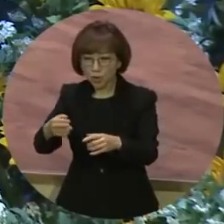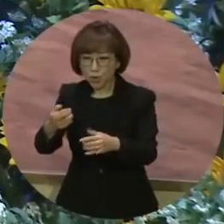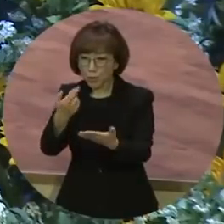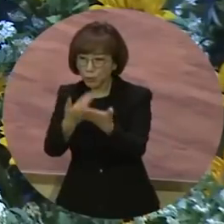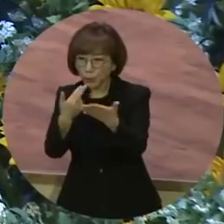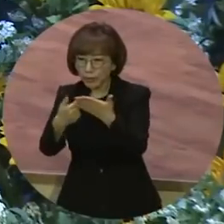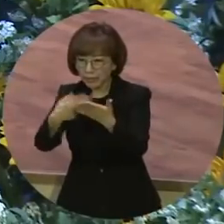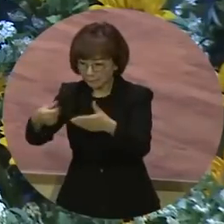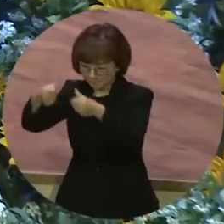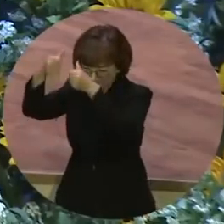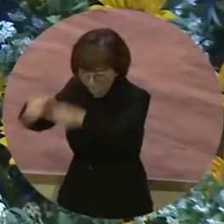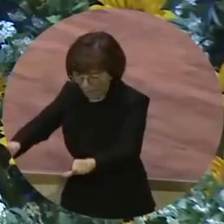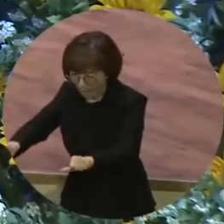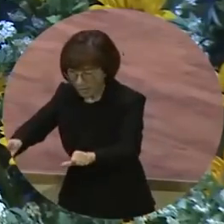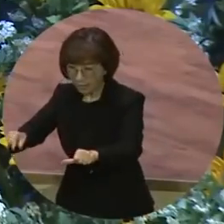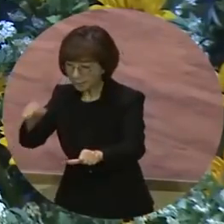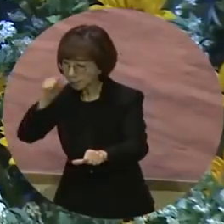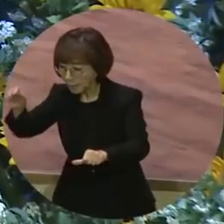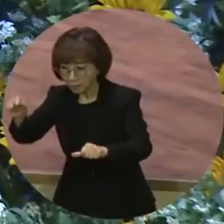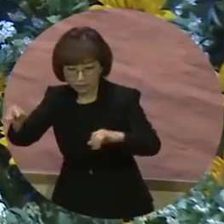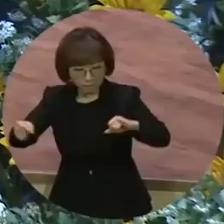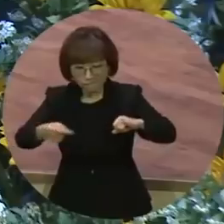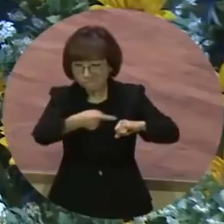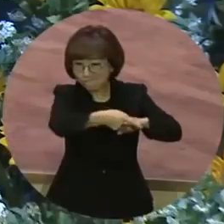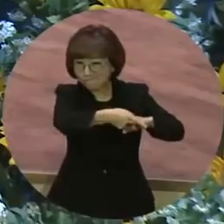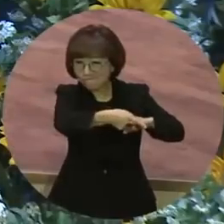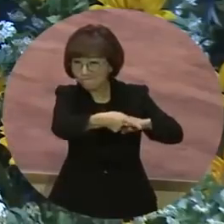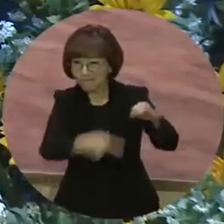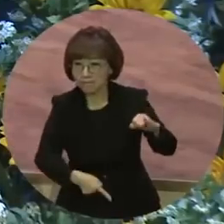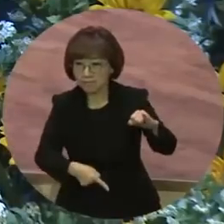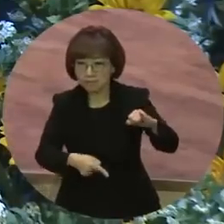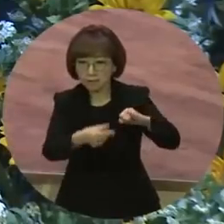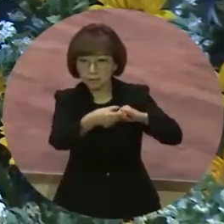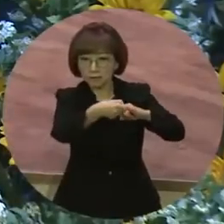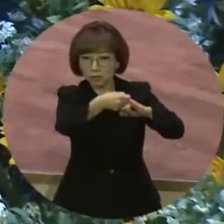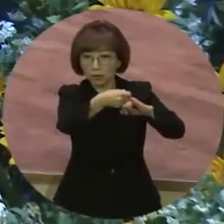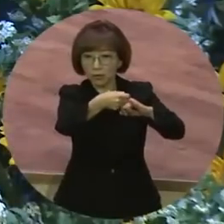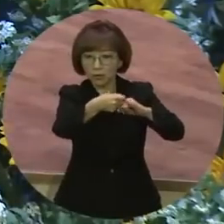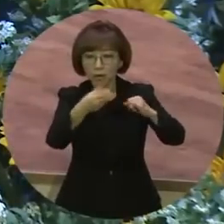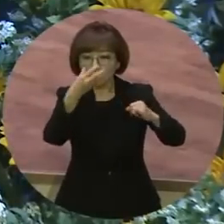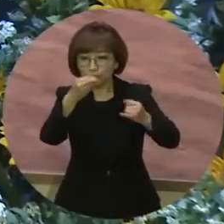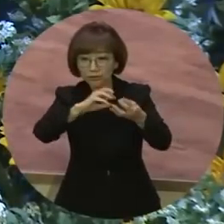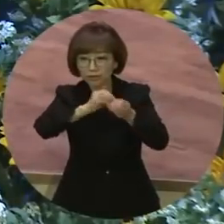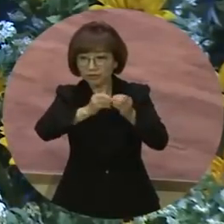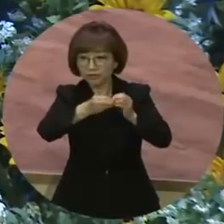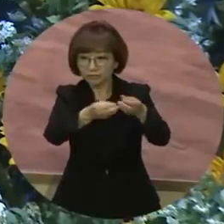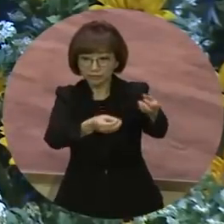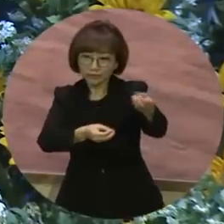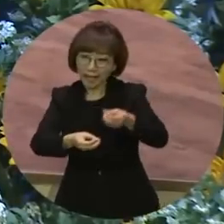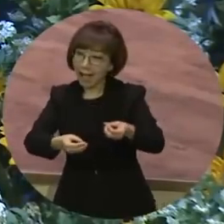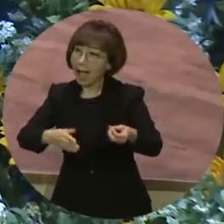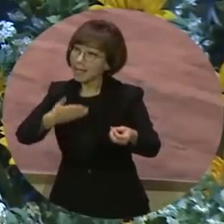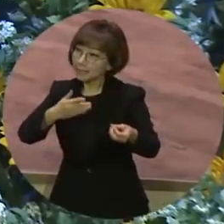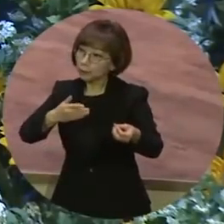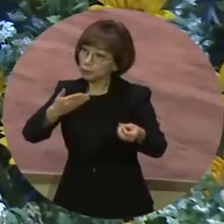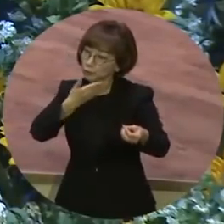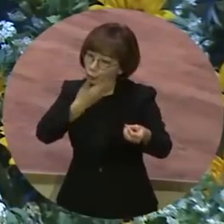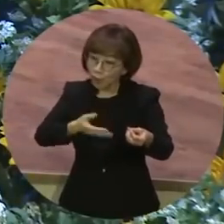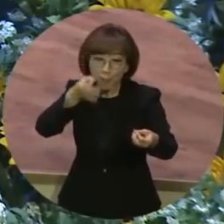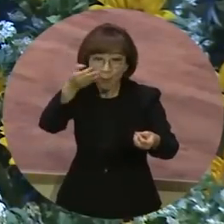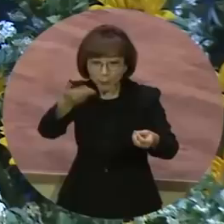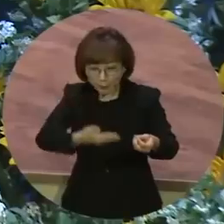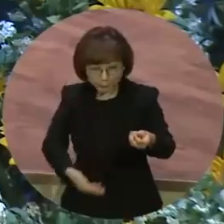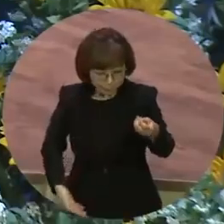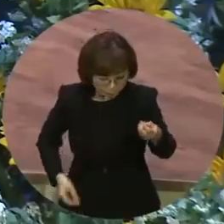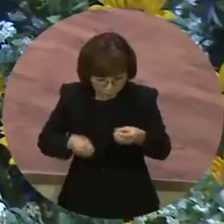깨가지고 손가락을 빼를 수지대 휴지다 넣어가지고 들고 와서 선생님들이 귀한 거 보여주겠다 보여주는데